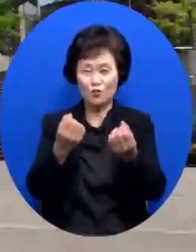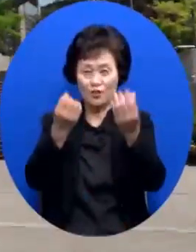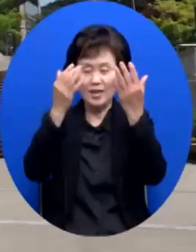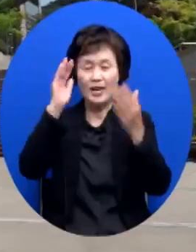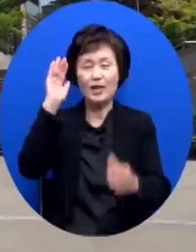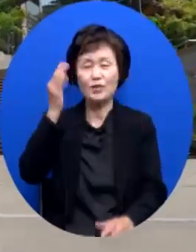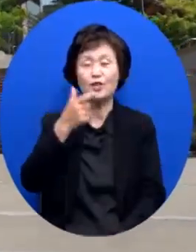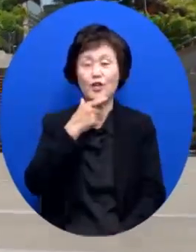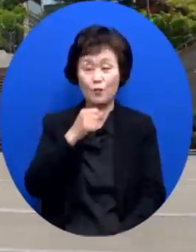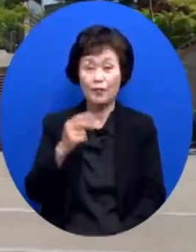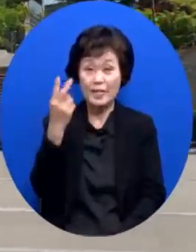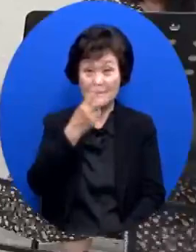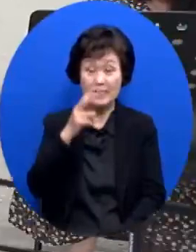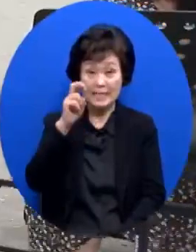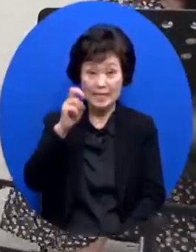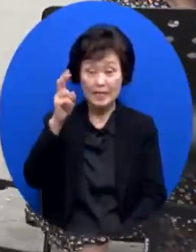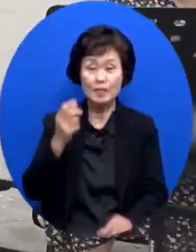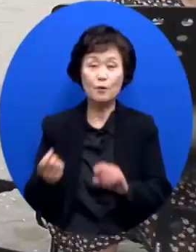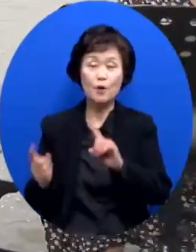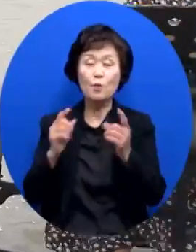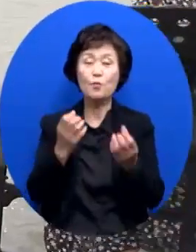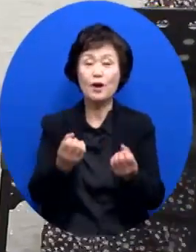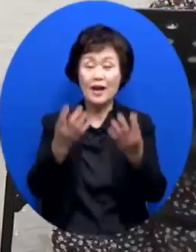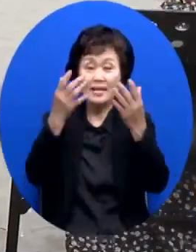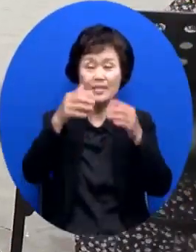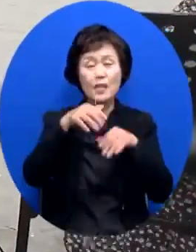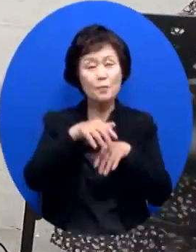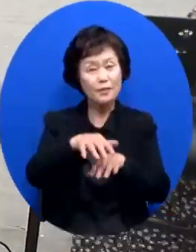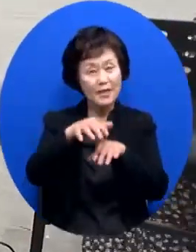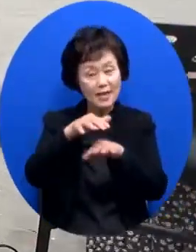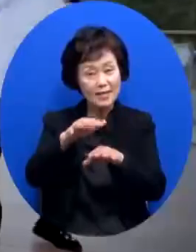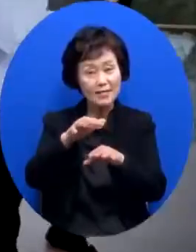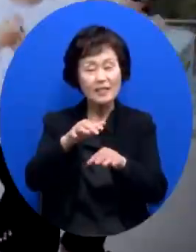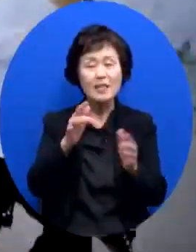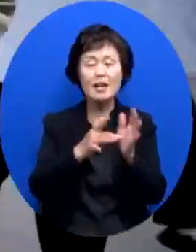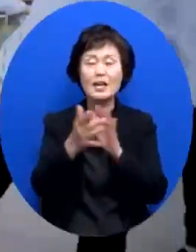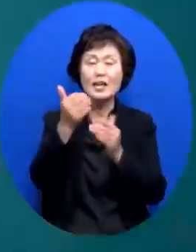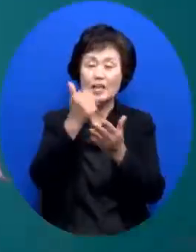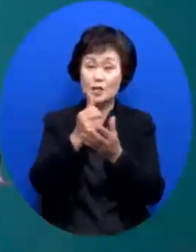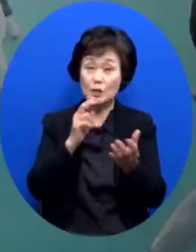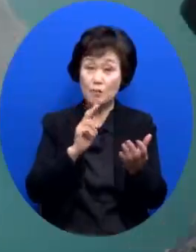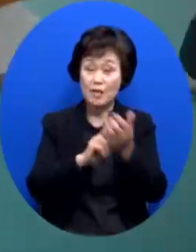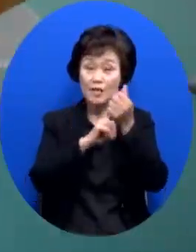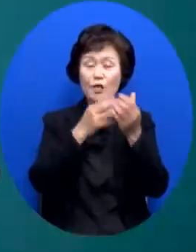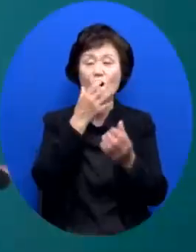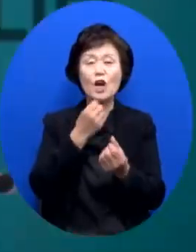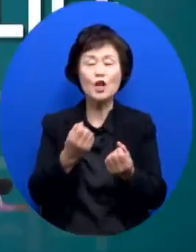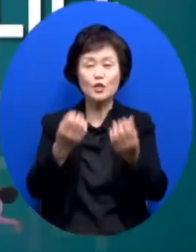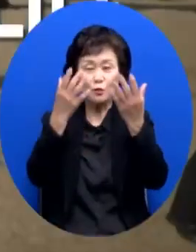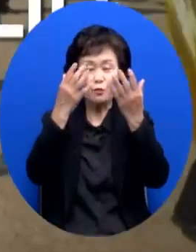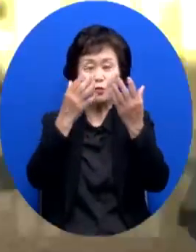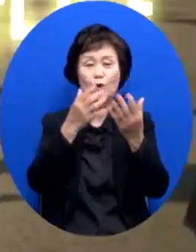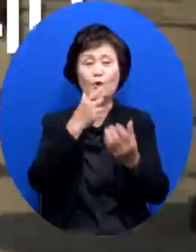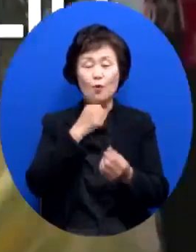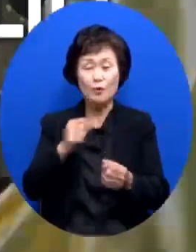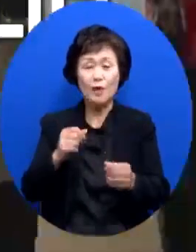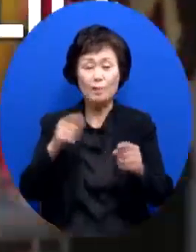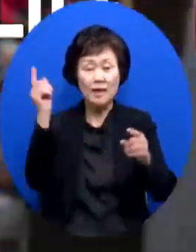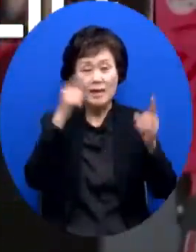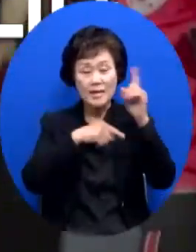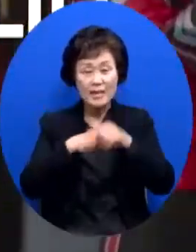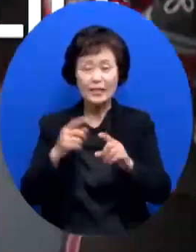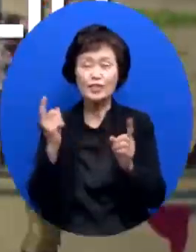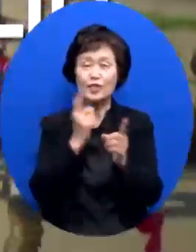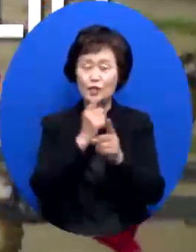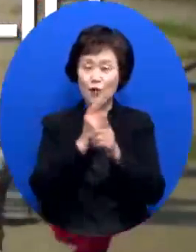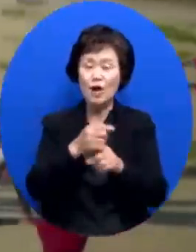함께하는 2022 부활절 퍼레이드. 예수 부활의 기적과 축복을 기리며 전 세계 아픔과 상처를 치유하는 문화